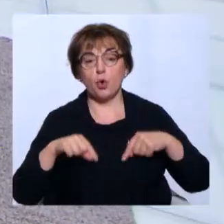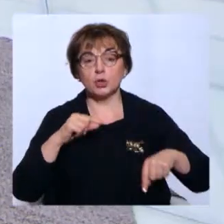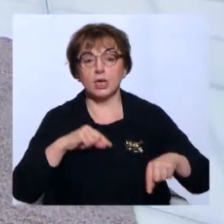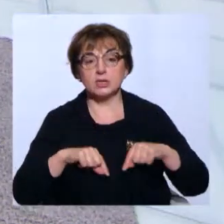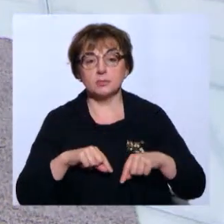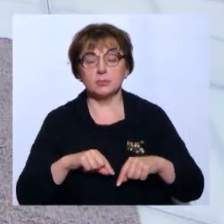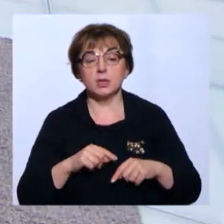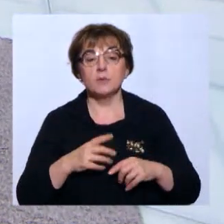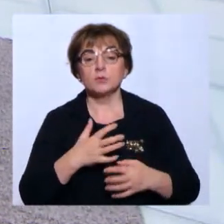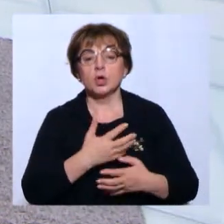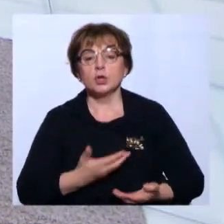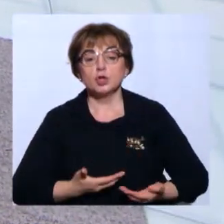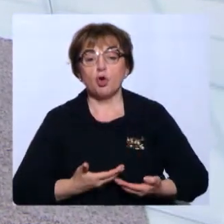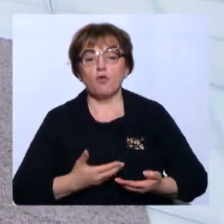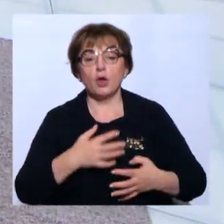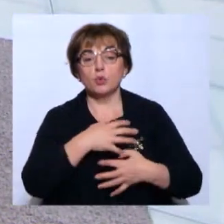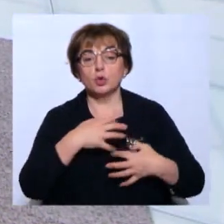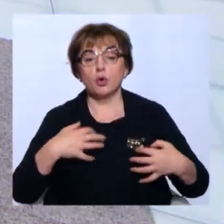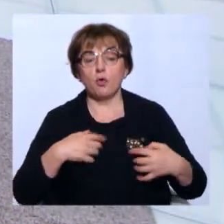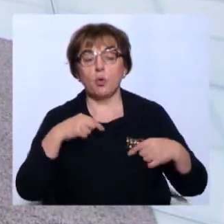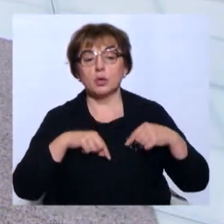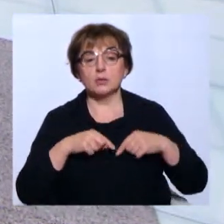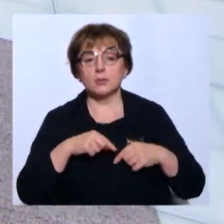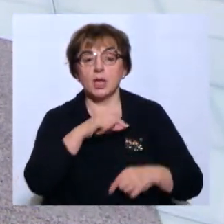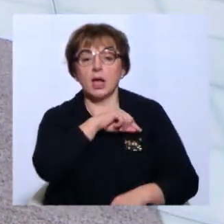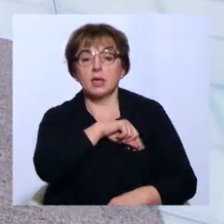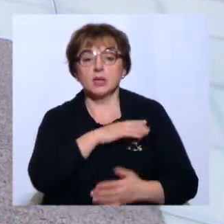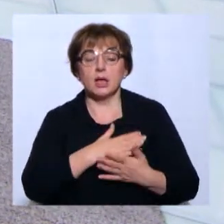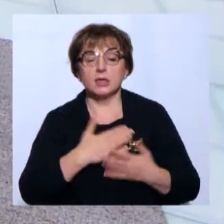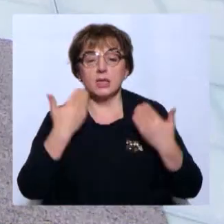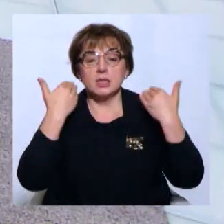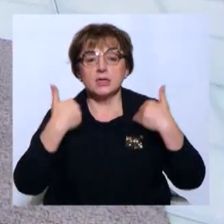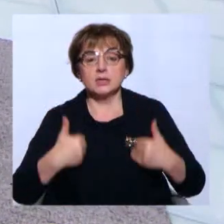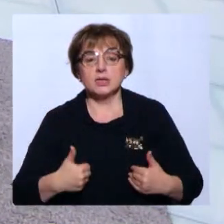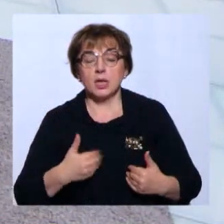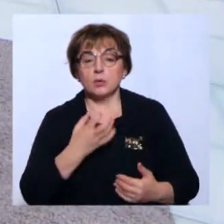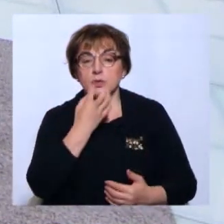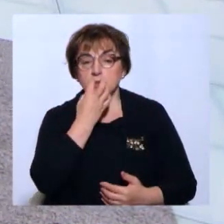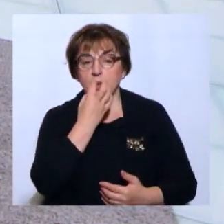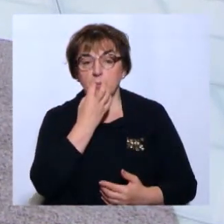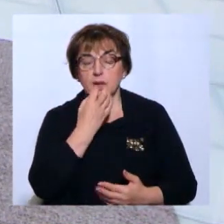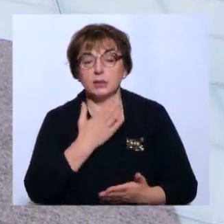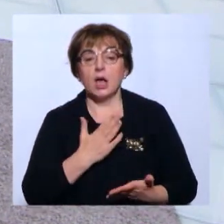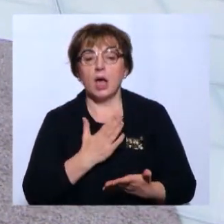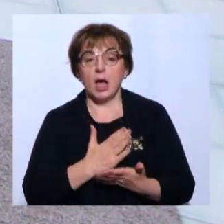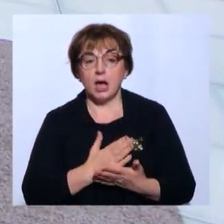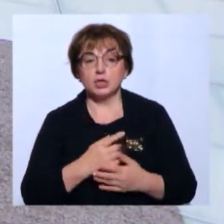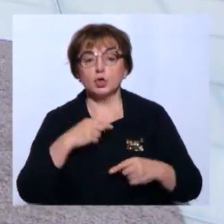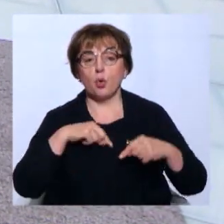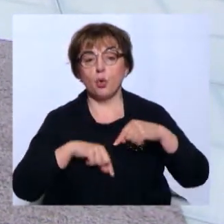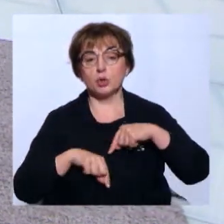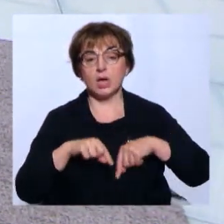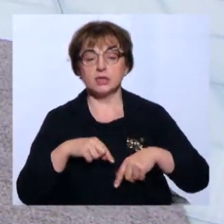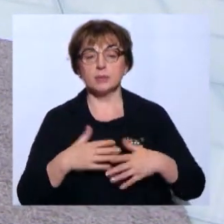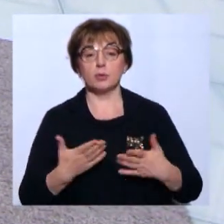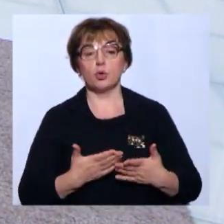ცხოველური ორგანიზმებისათვის დამახასიათებელი არის სხეულის ტემპერატურა. არსებობენ ორგანიზმები,